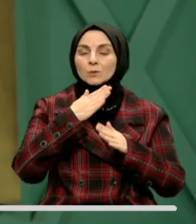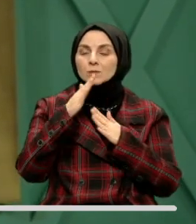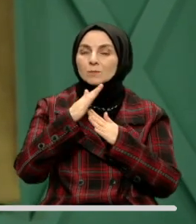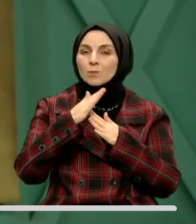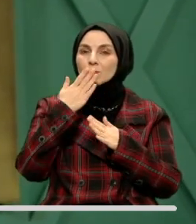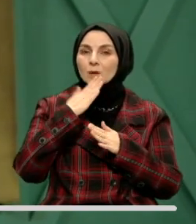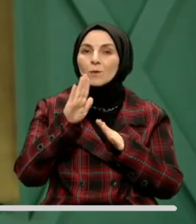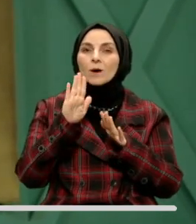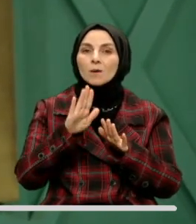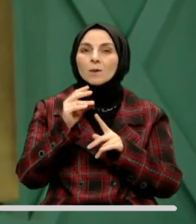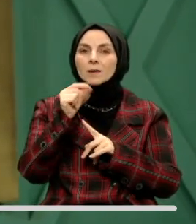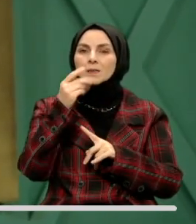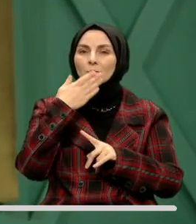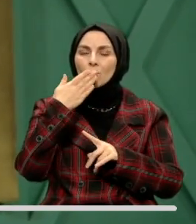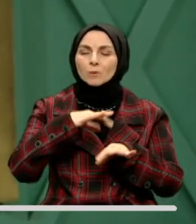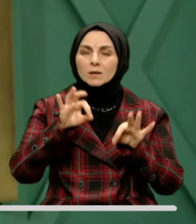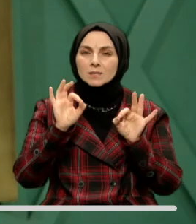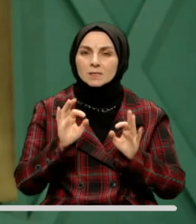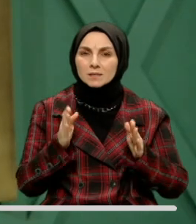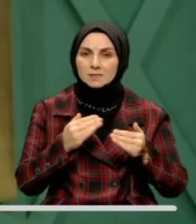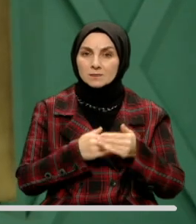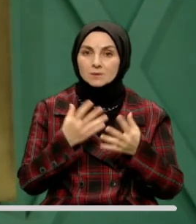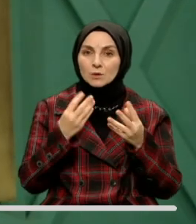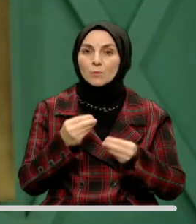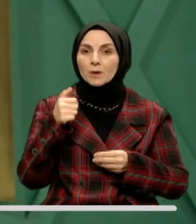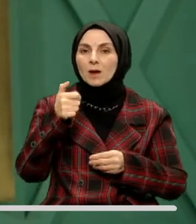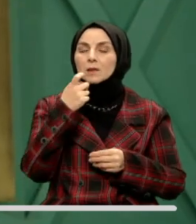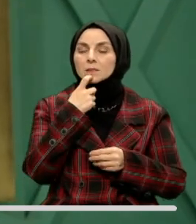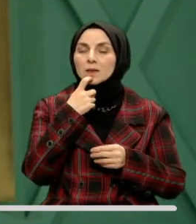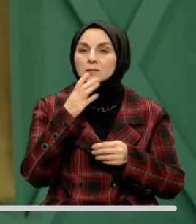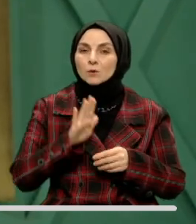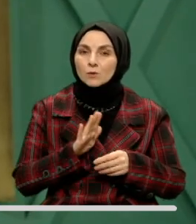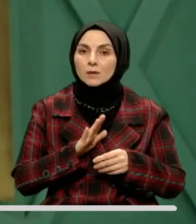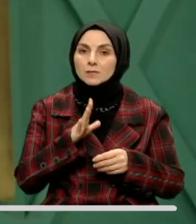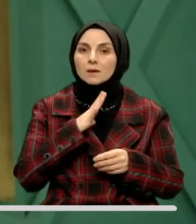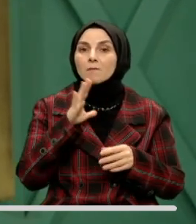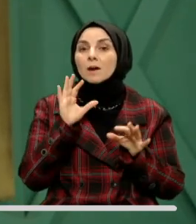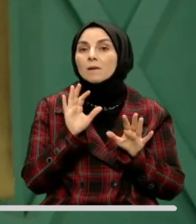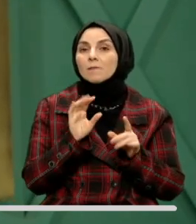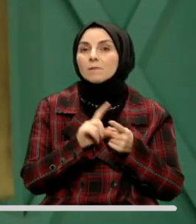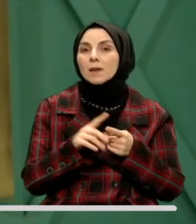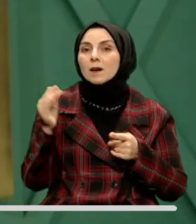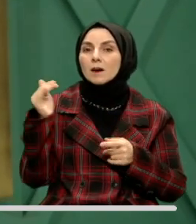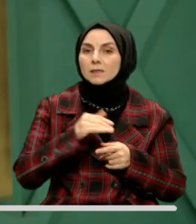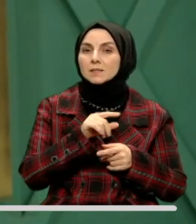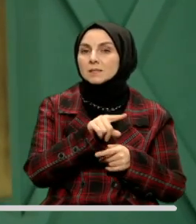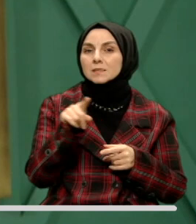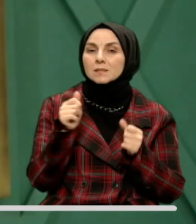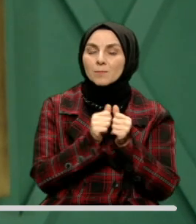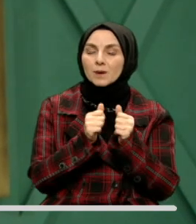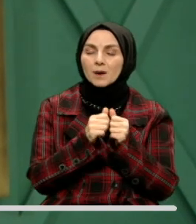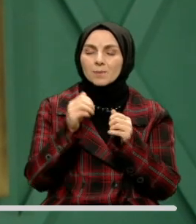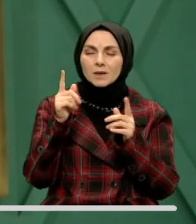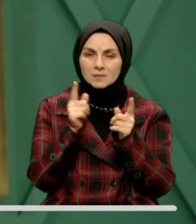hazırlık sınıfındayım. 6 yaş çocuklarım 6 yaşa girdiler. Hadi şimdi sizinle ama kısa süreli bir